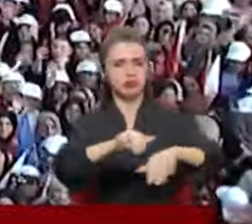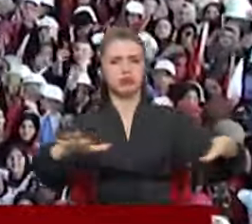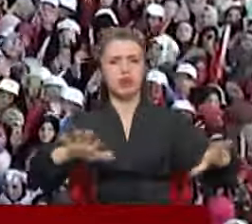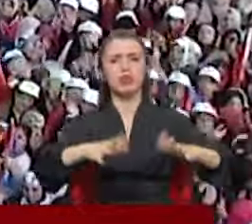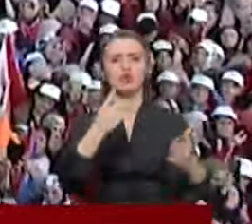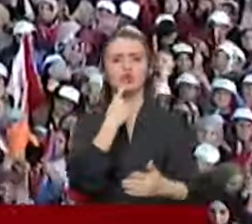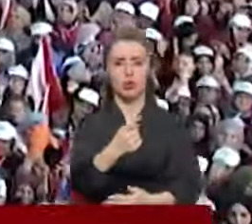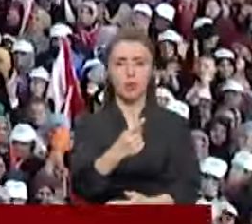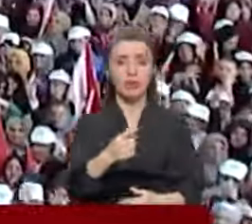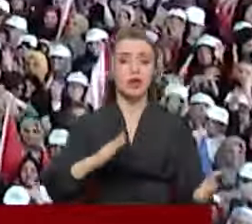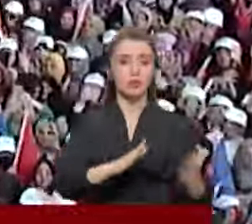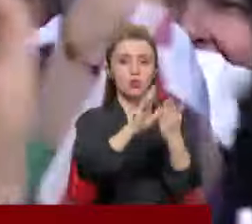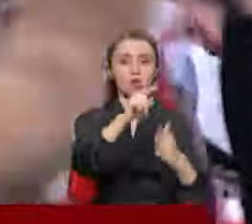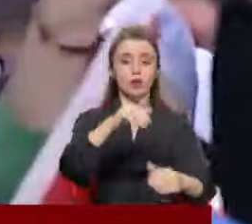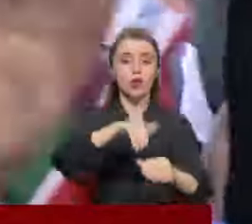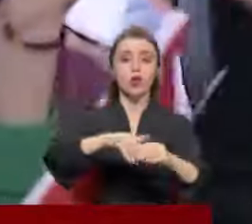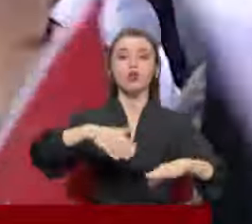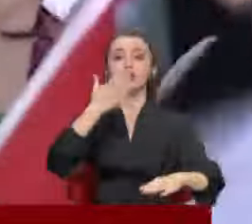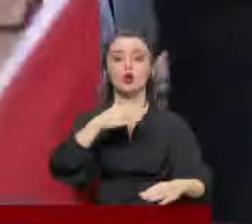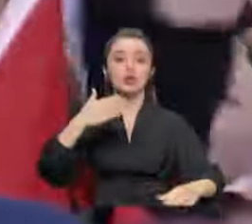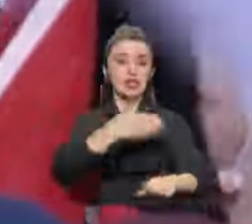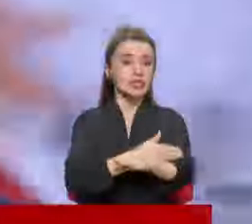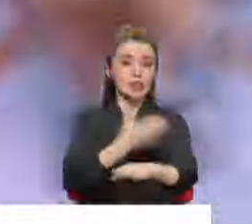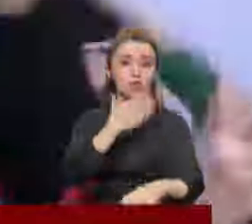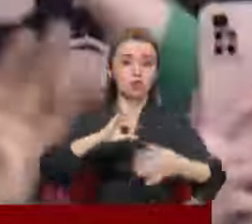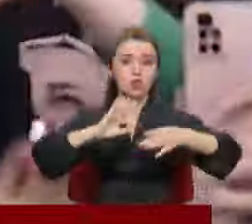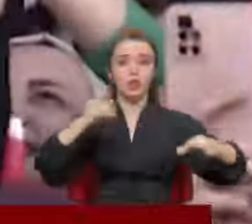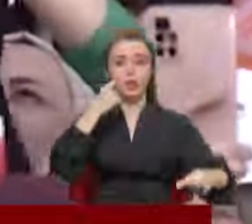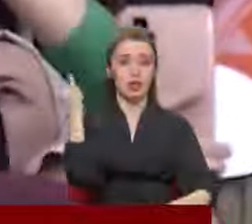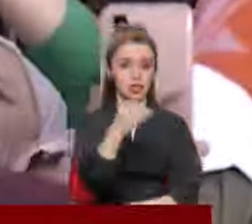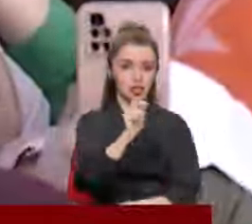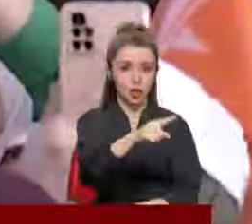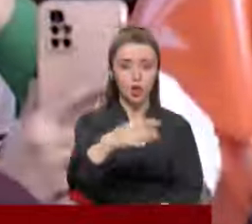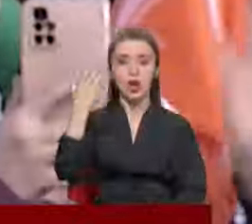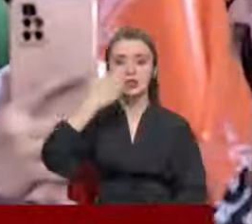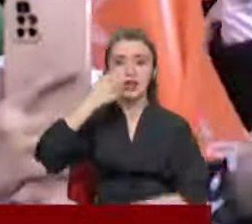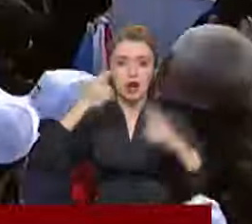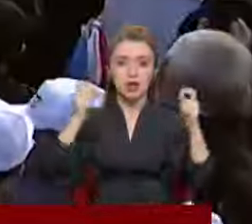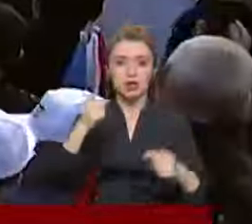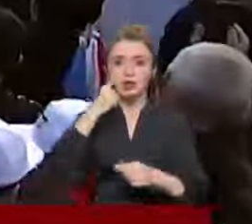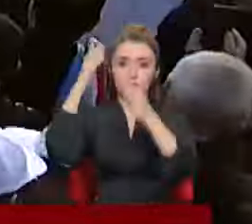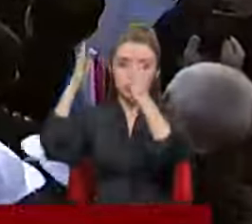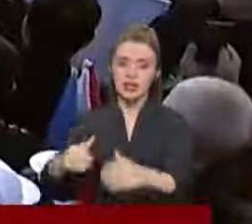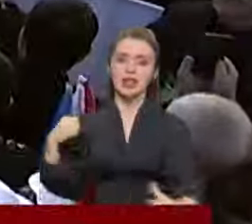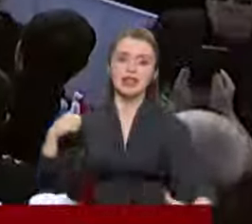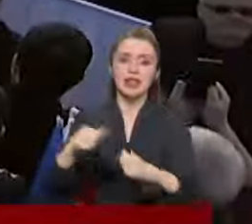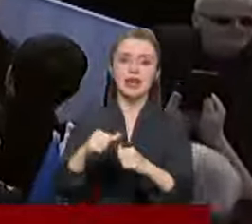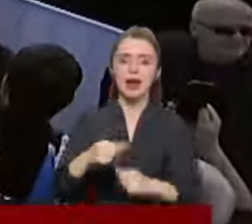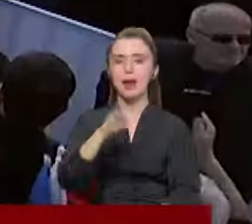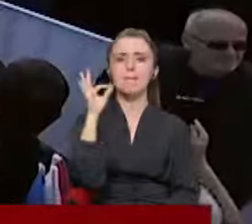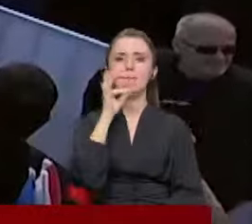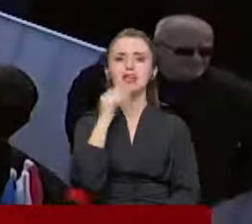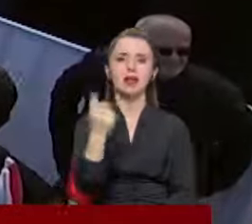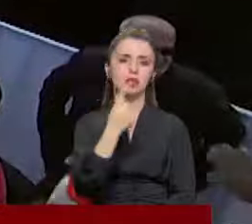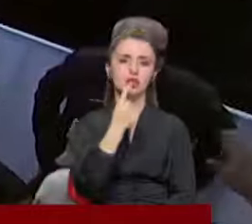diyerek yüklendi. Muhalefet oy yoksa hizmet yok söylemi üzerinden Erdoğan'ı eleştirirken Sakarya'da Erdoğan bir kez daha benzer